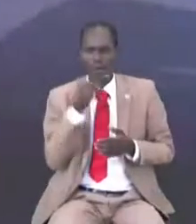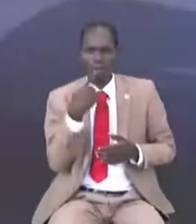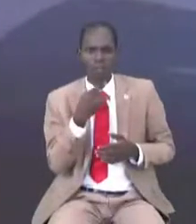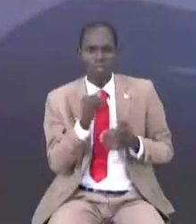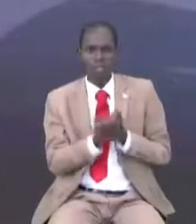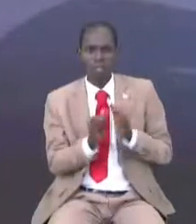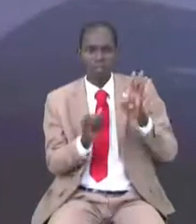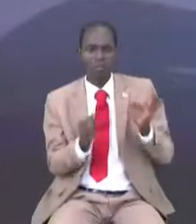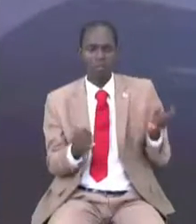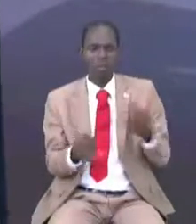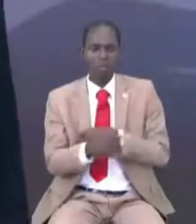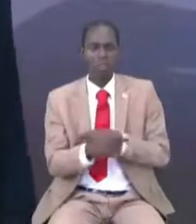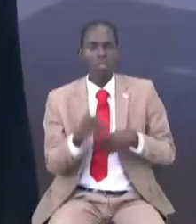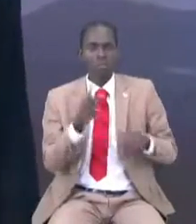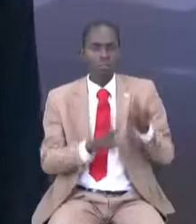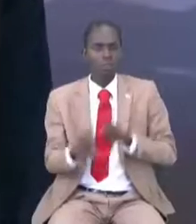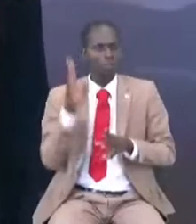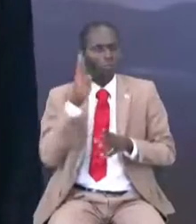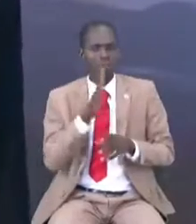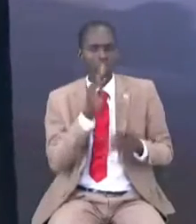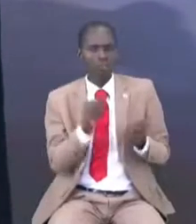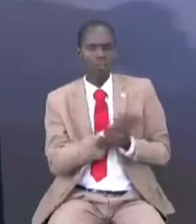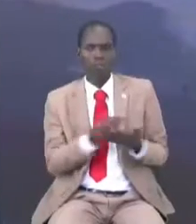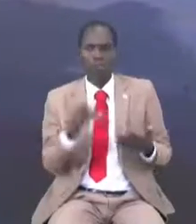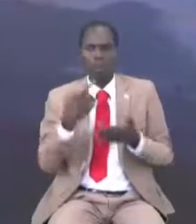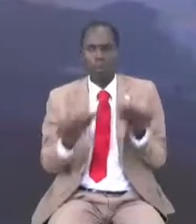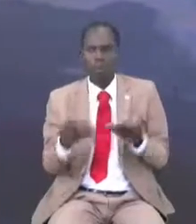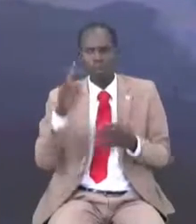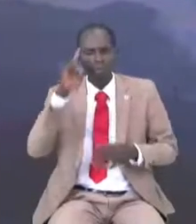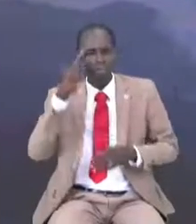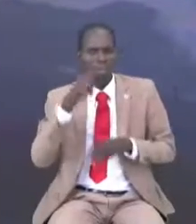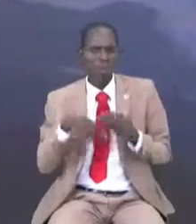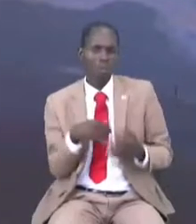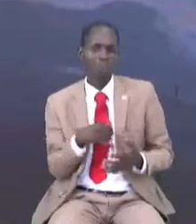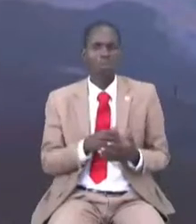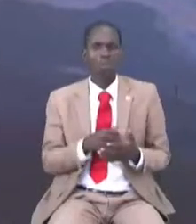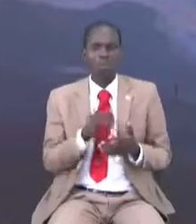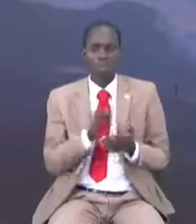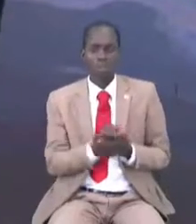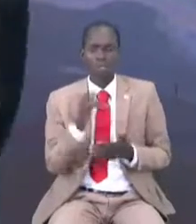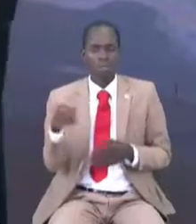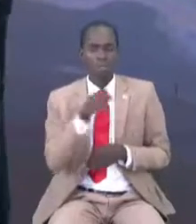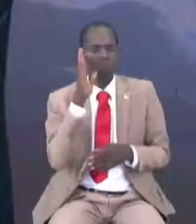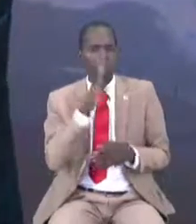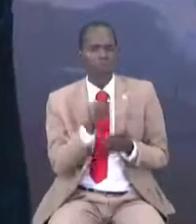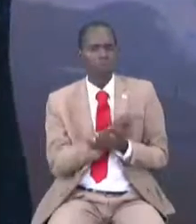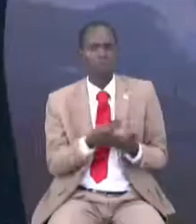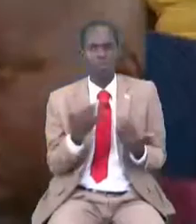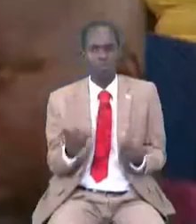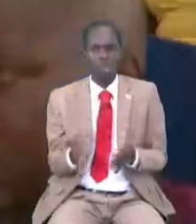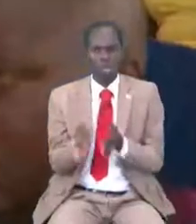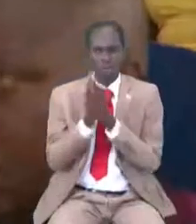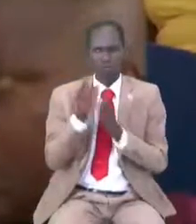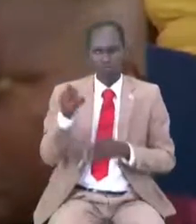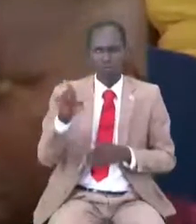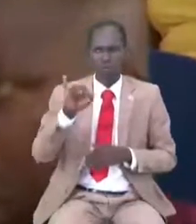est détruite. Et Jonas, quelle est ta pensée? Je suis prophète. Je veux que Dieu me montre. Et